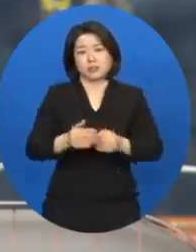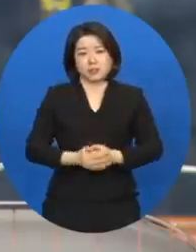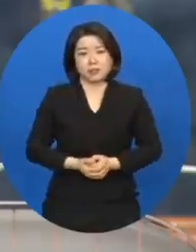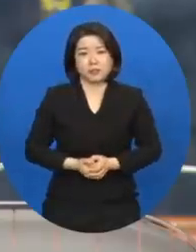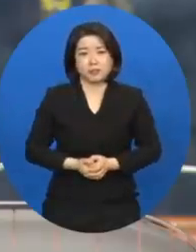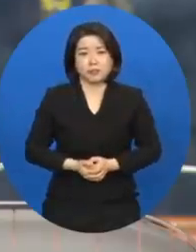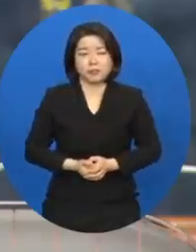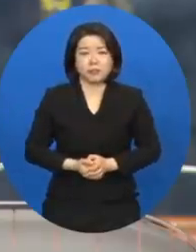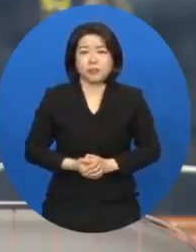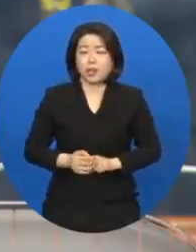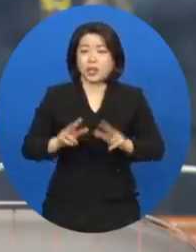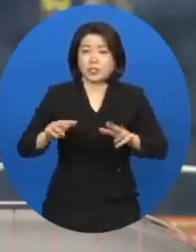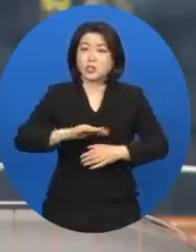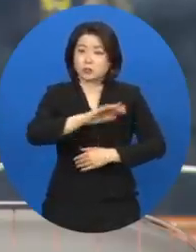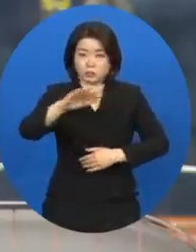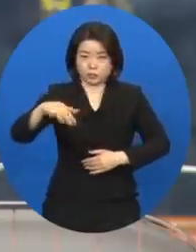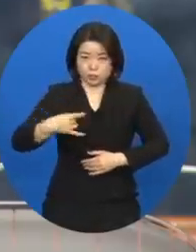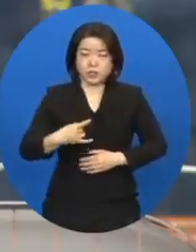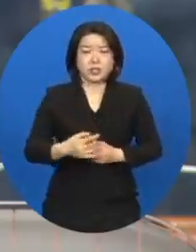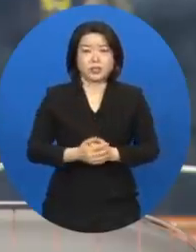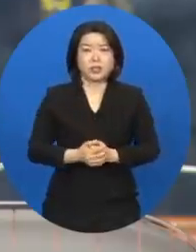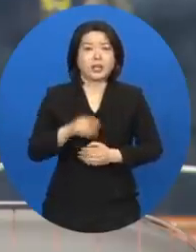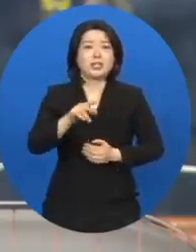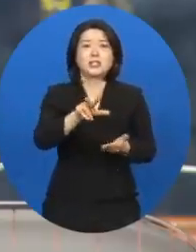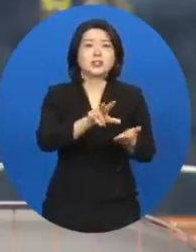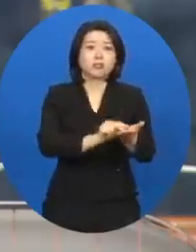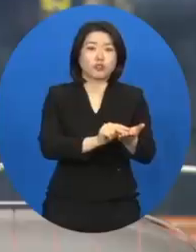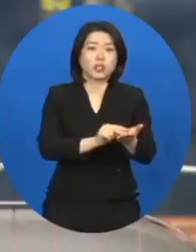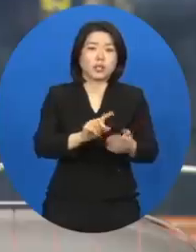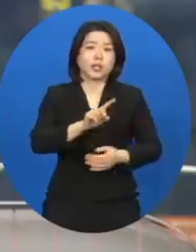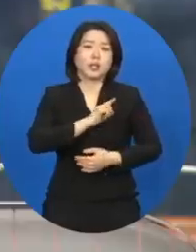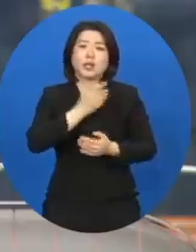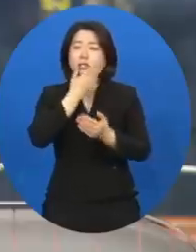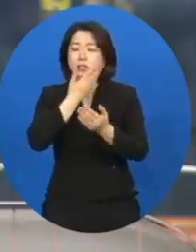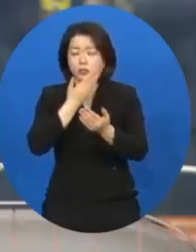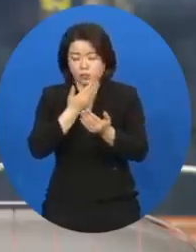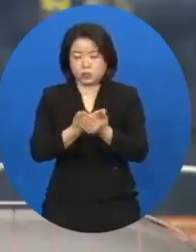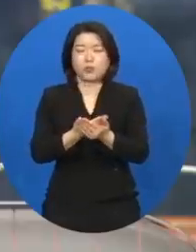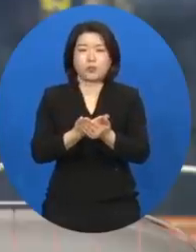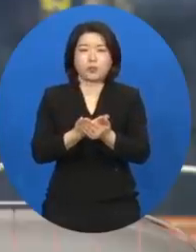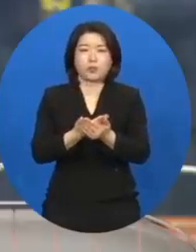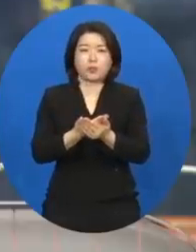지금 현재 우리에게 있어서 이 문제가 가장 중요하니까